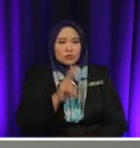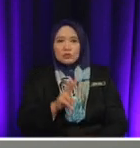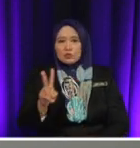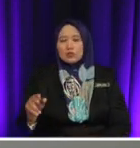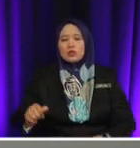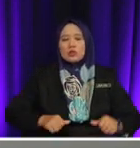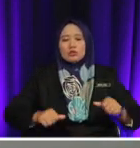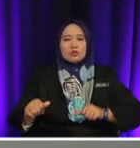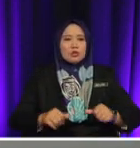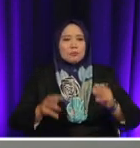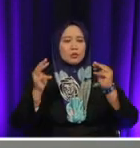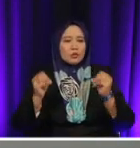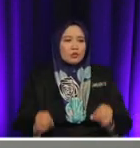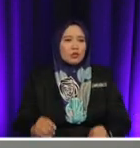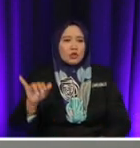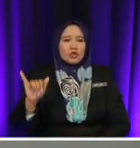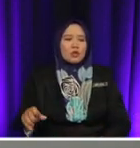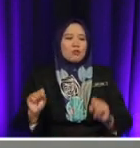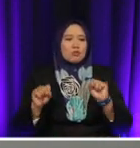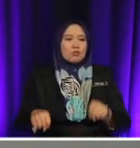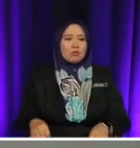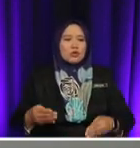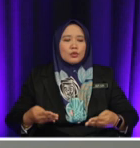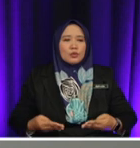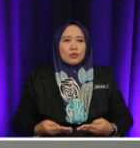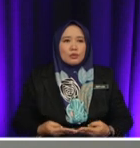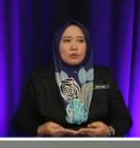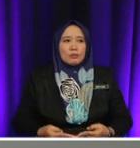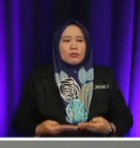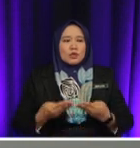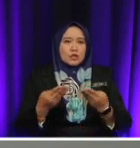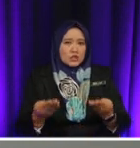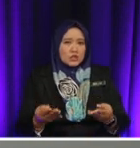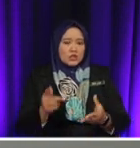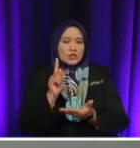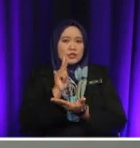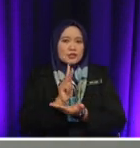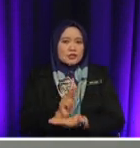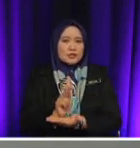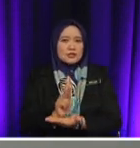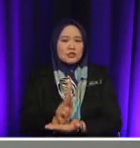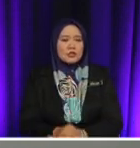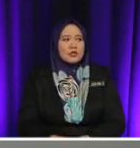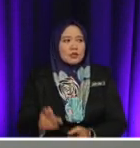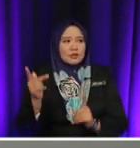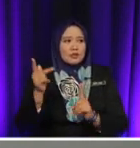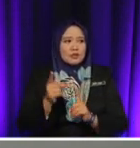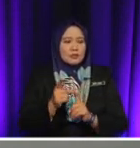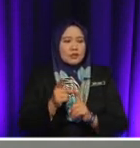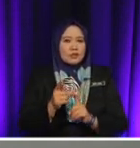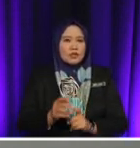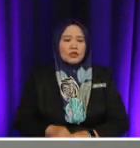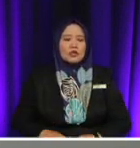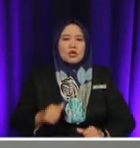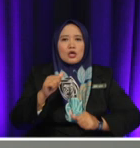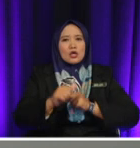yang manusia yang boleh memberikan kesan kepada alam sekitar tap tapi nak nak tak nak kena isi minyak juga kan baru